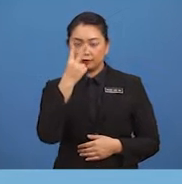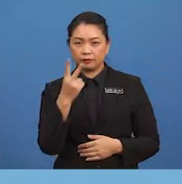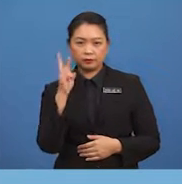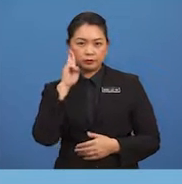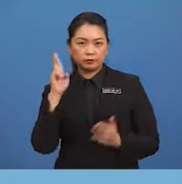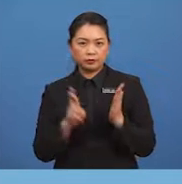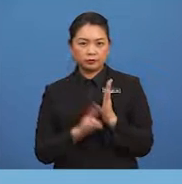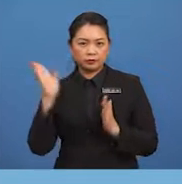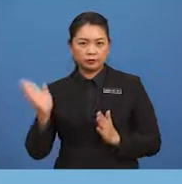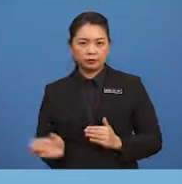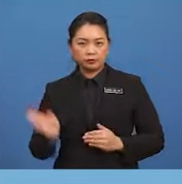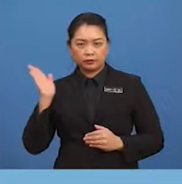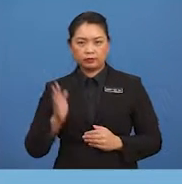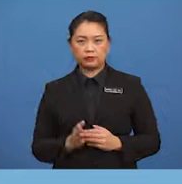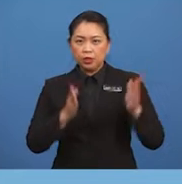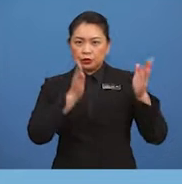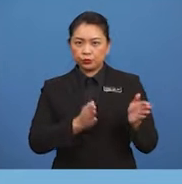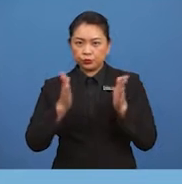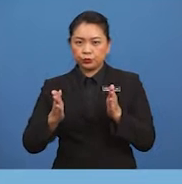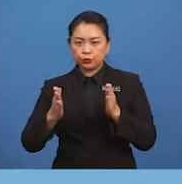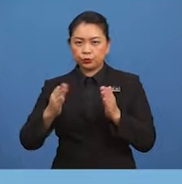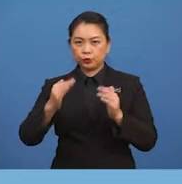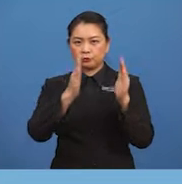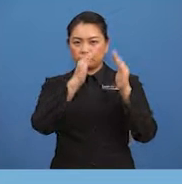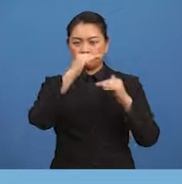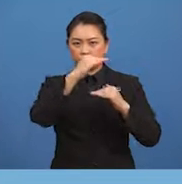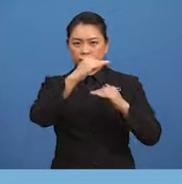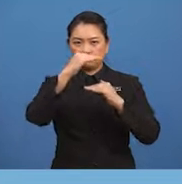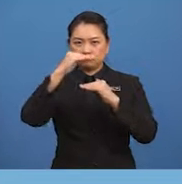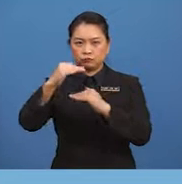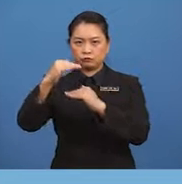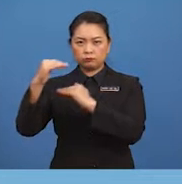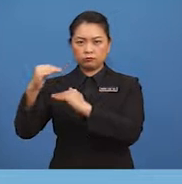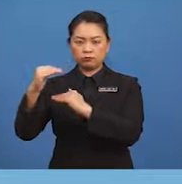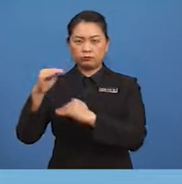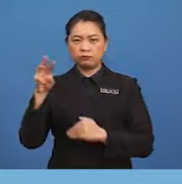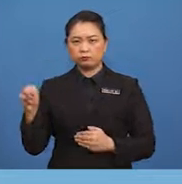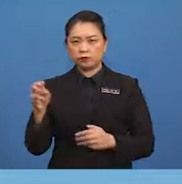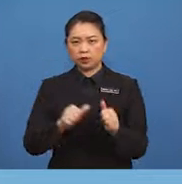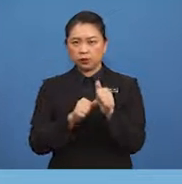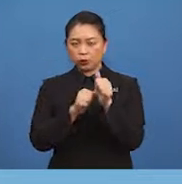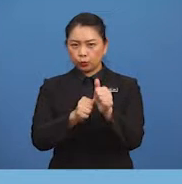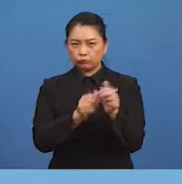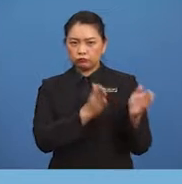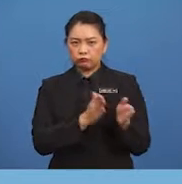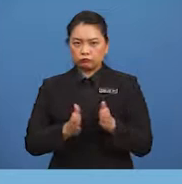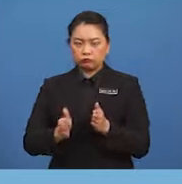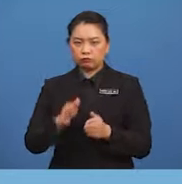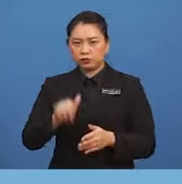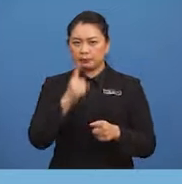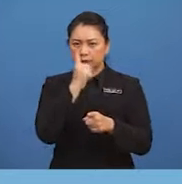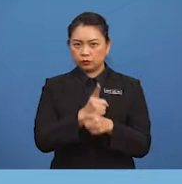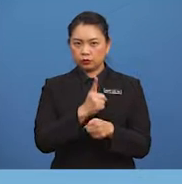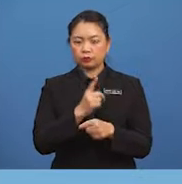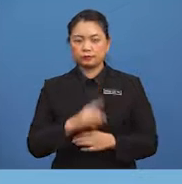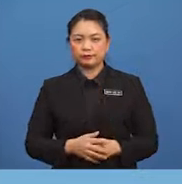Berdasarkan rajah yang ditunjukkan, susun peringkat dalam mitosis mengikut urutan yang